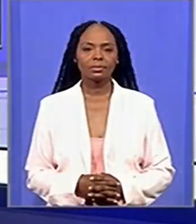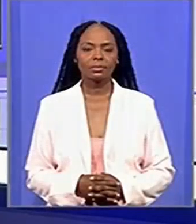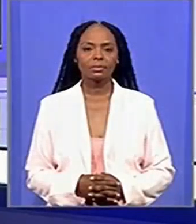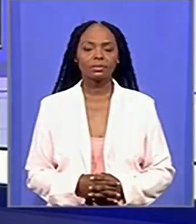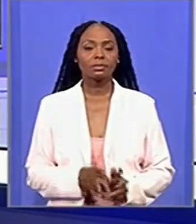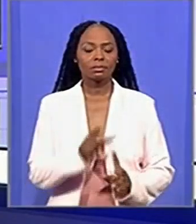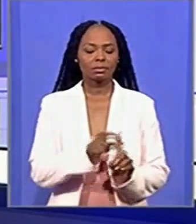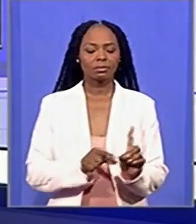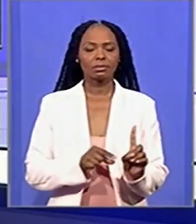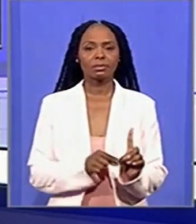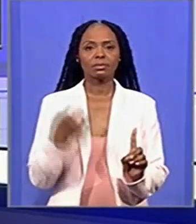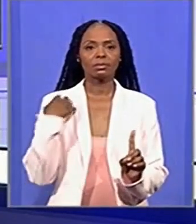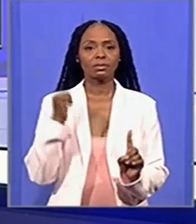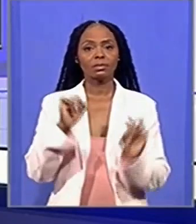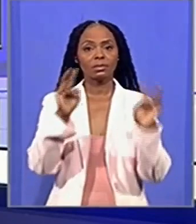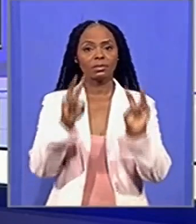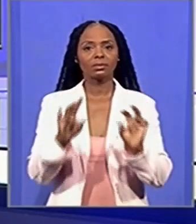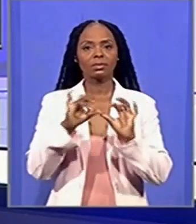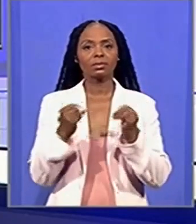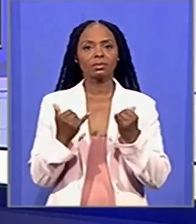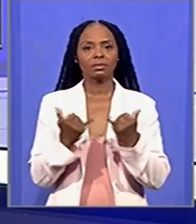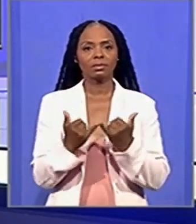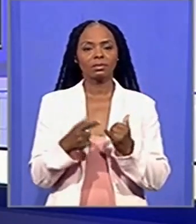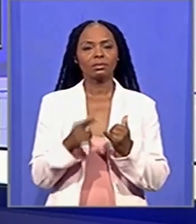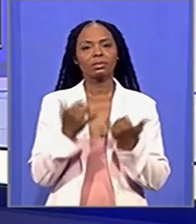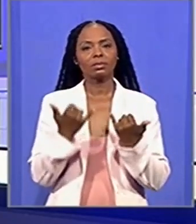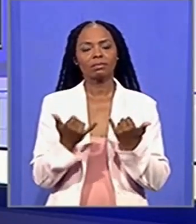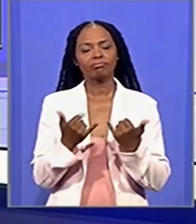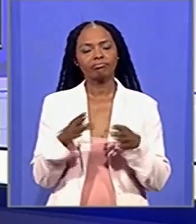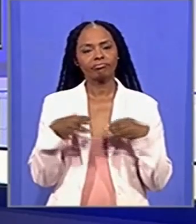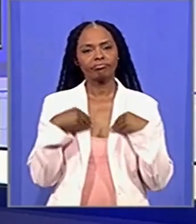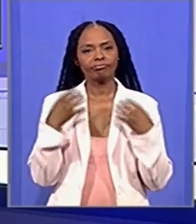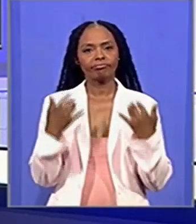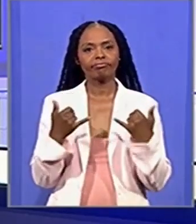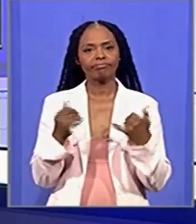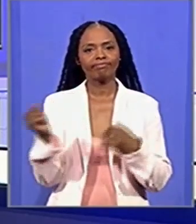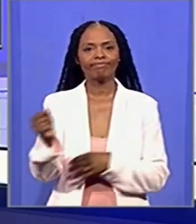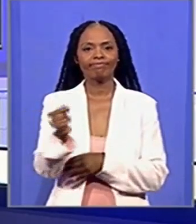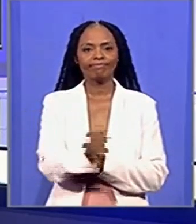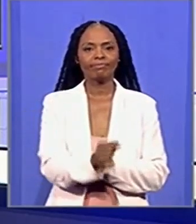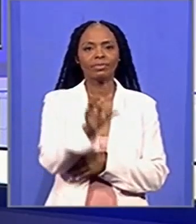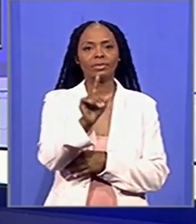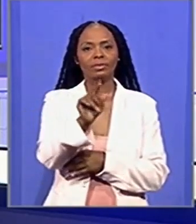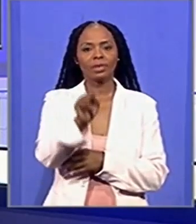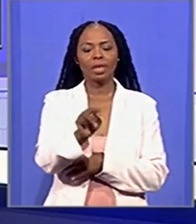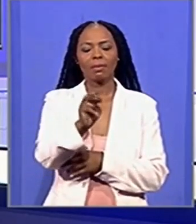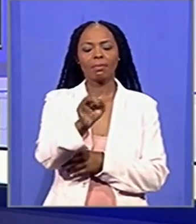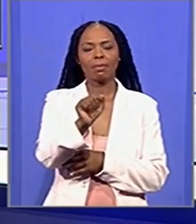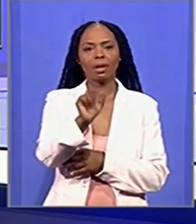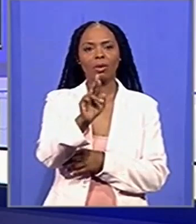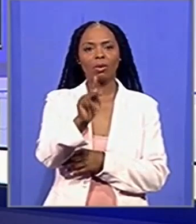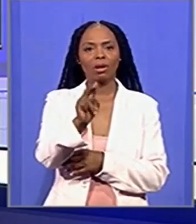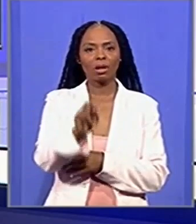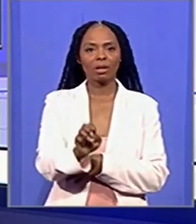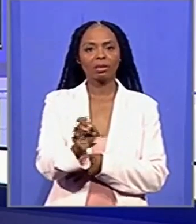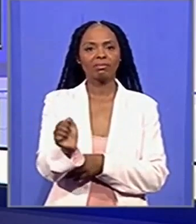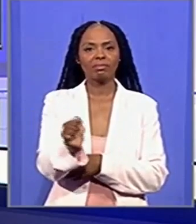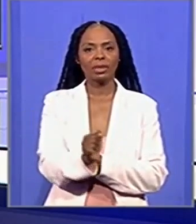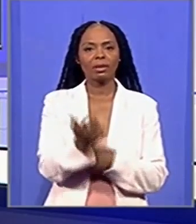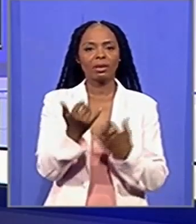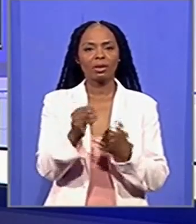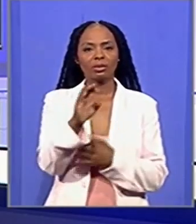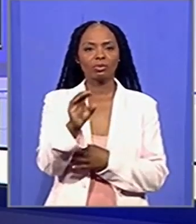Letona la naha la motlakase ngaka Kgosientso Ramokgopa le amoetse ka diatla tse pedi o thongwa ha Den Marokane go ba mohlanka e motjha wa phethahatso